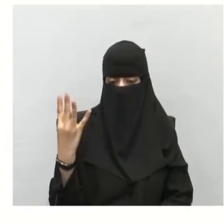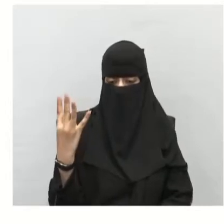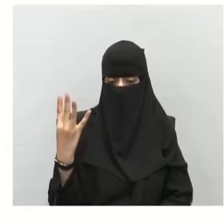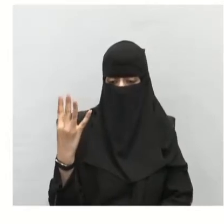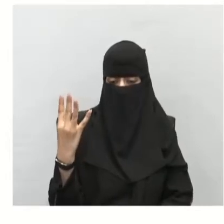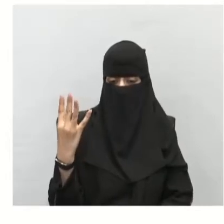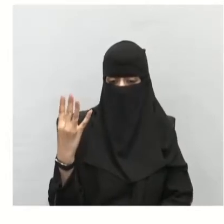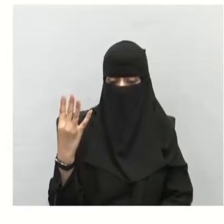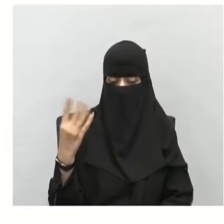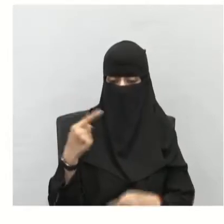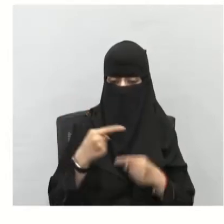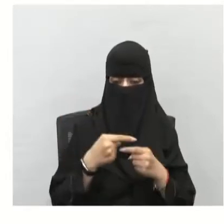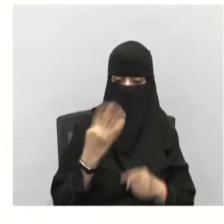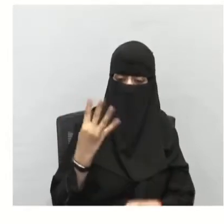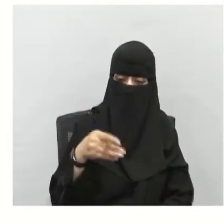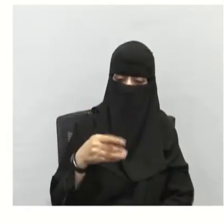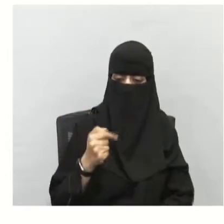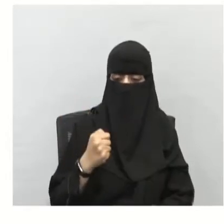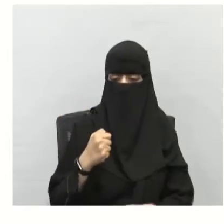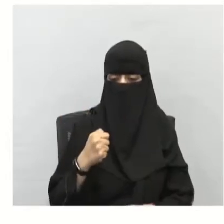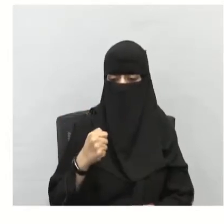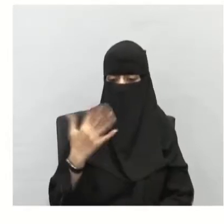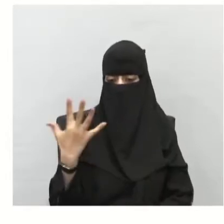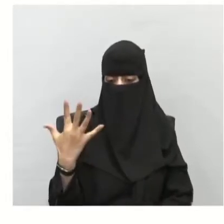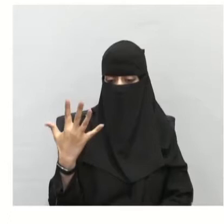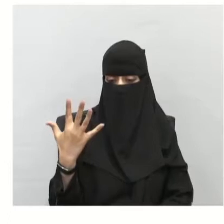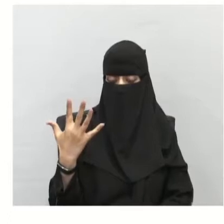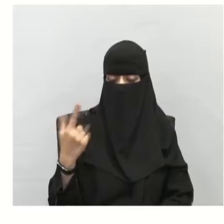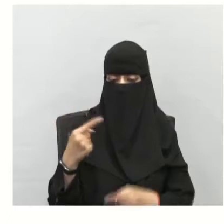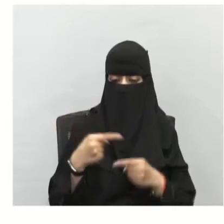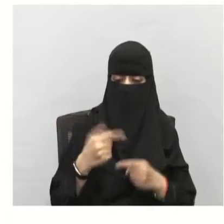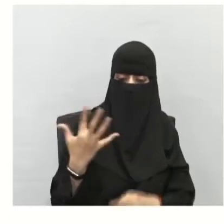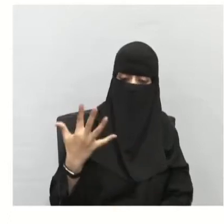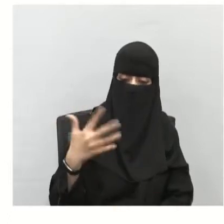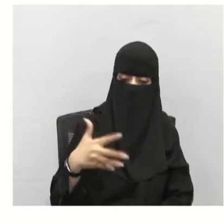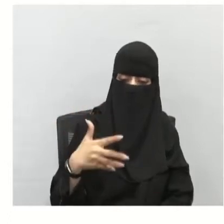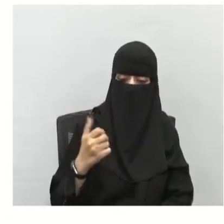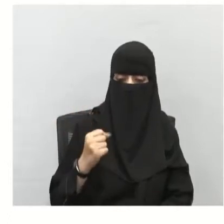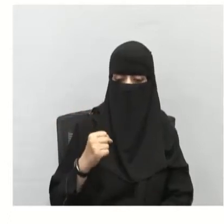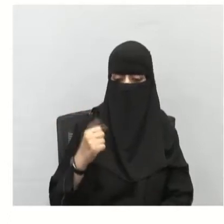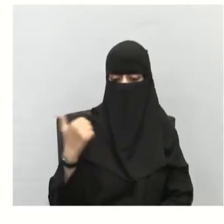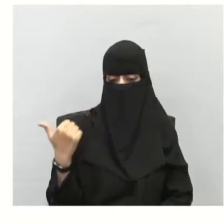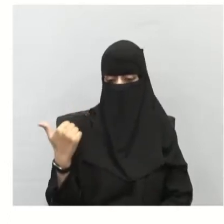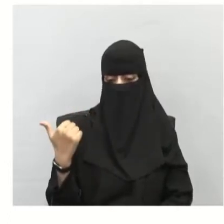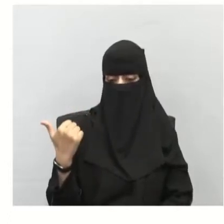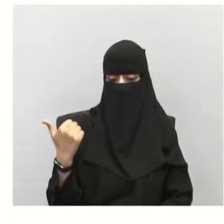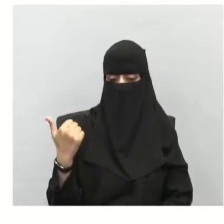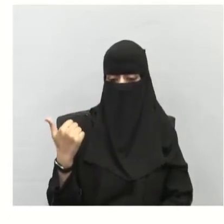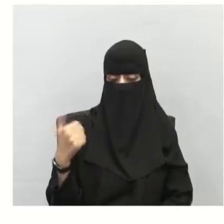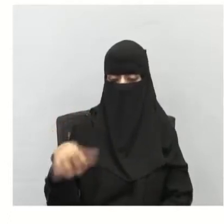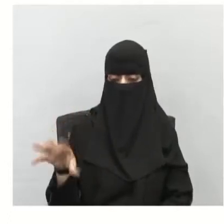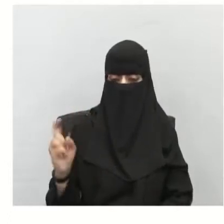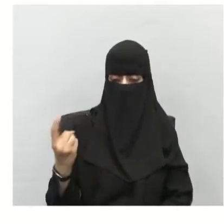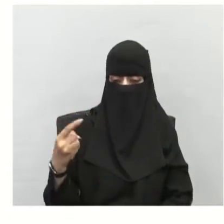4 ورقات من فئة العشرة 40. 5 ورقات من فئة العشرة 50. 6 ورقات من